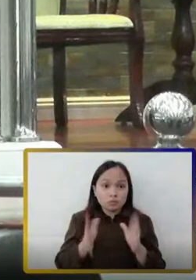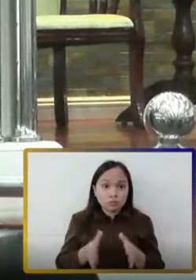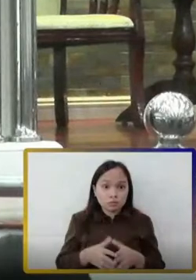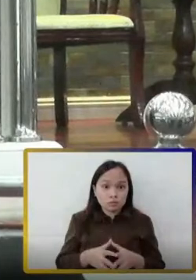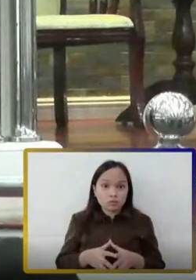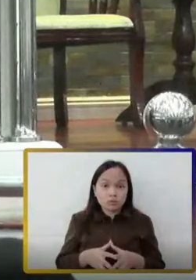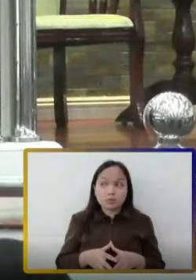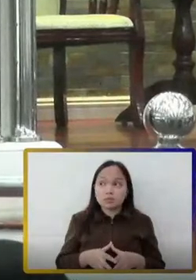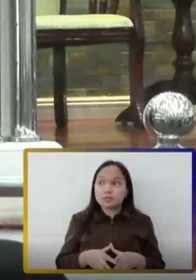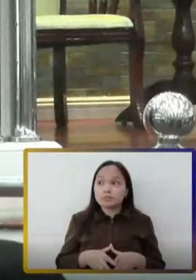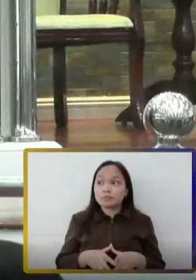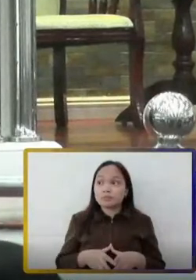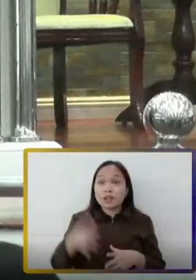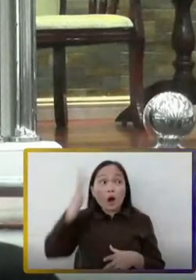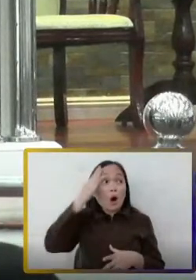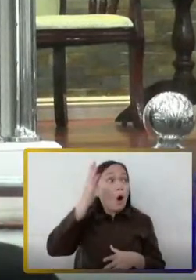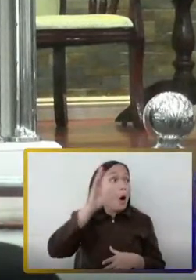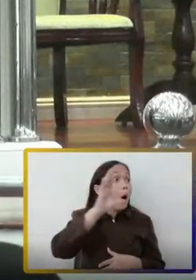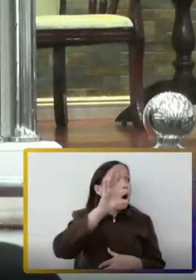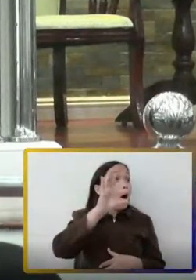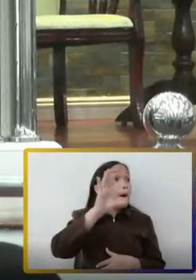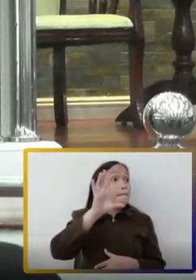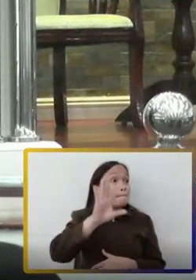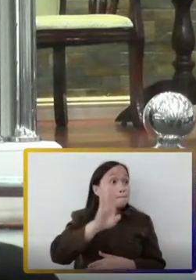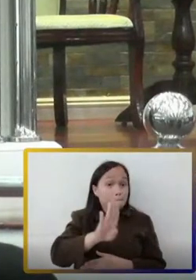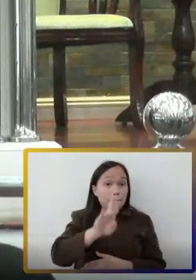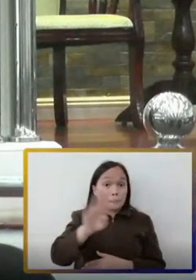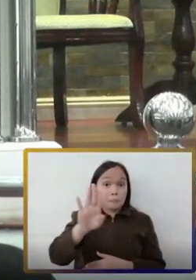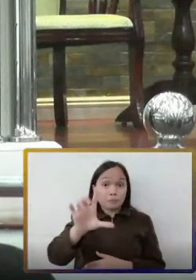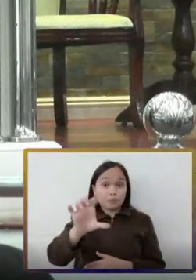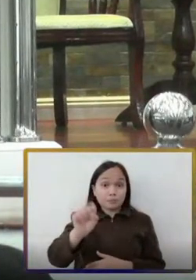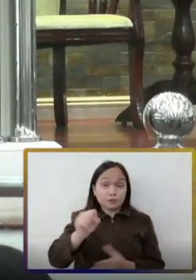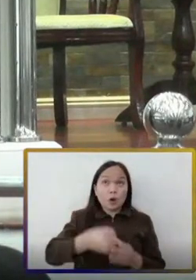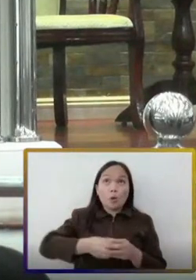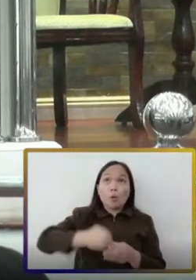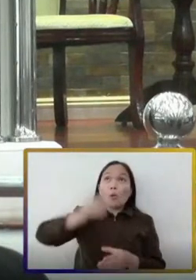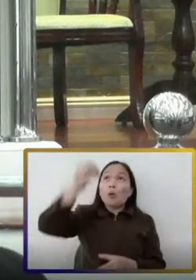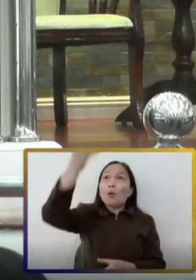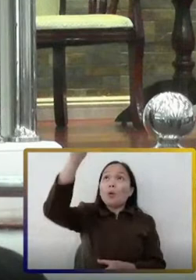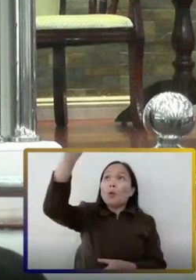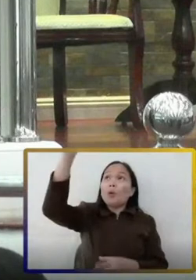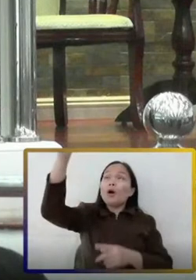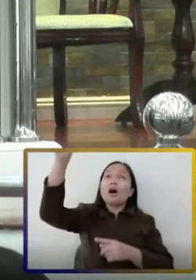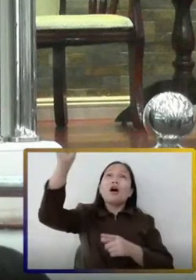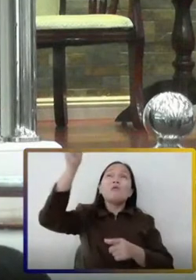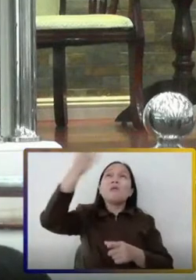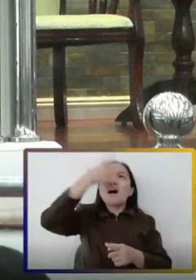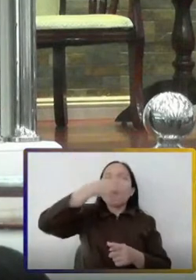Alam mo yung bula, tataas lang yan, magandang tignan, pero maya-maya puputok na yan, sasabog na yan, mawawala na yan.